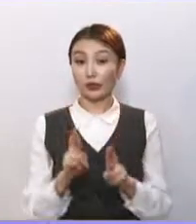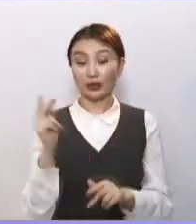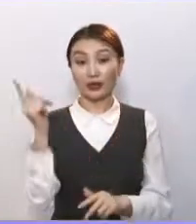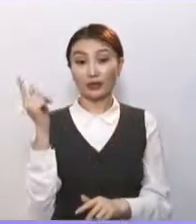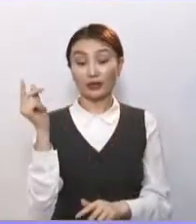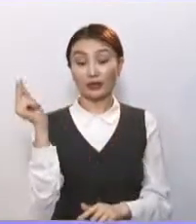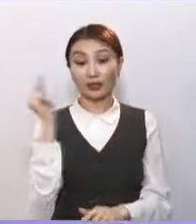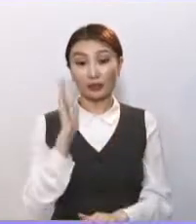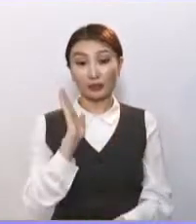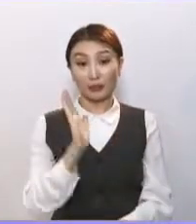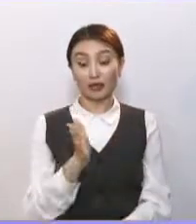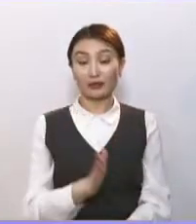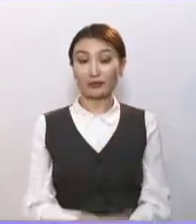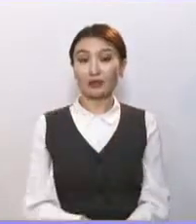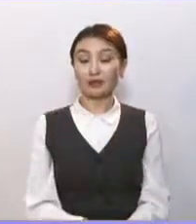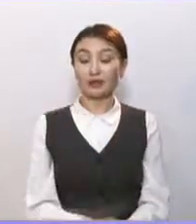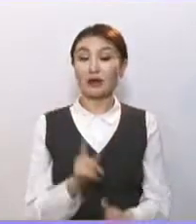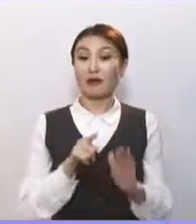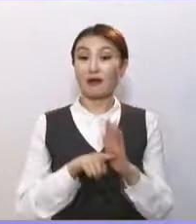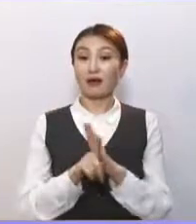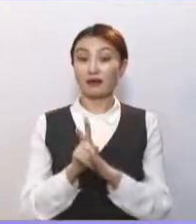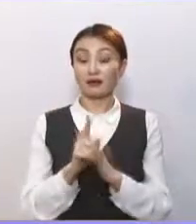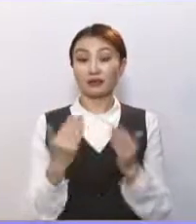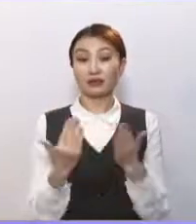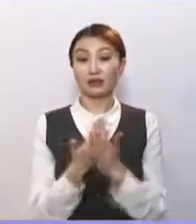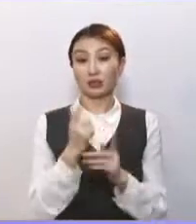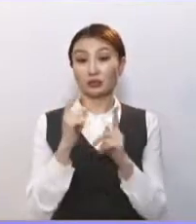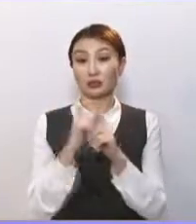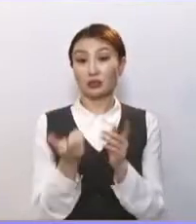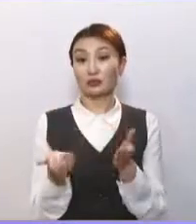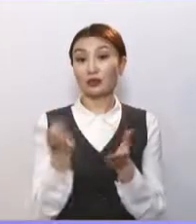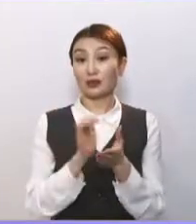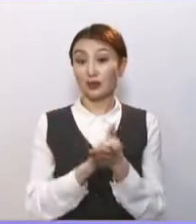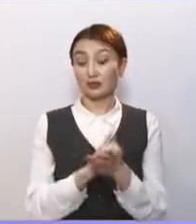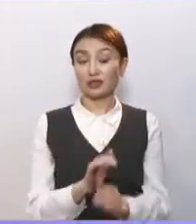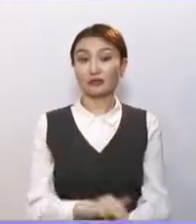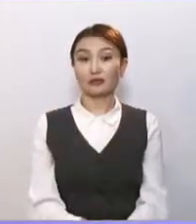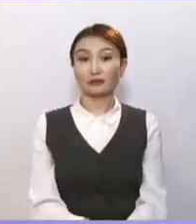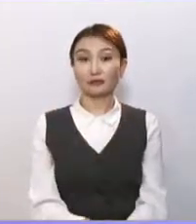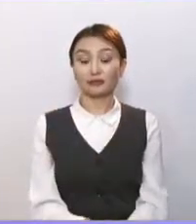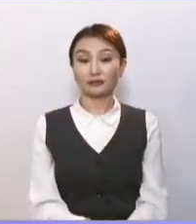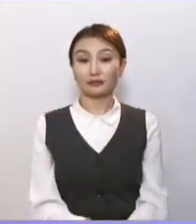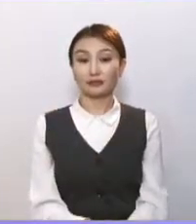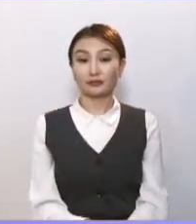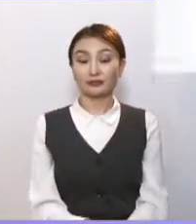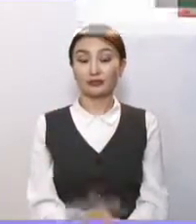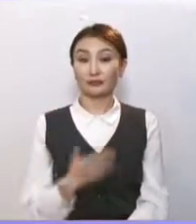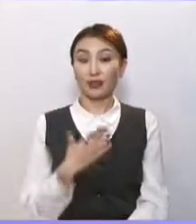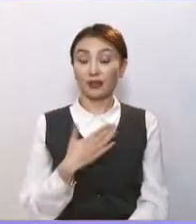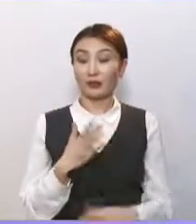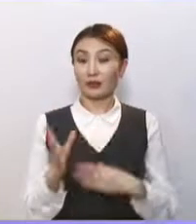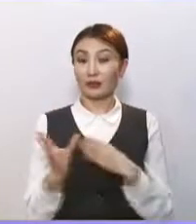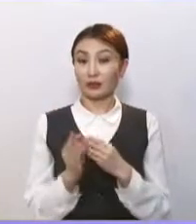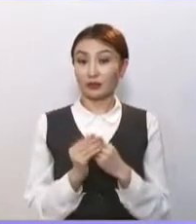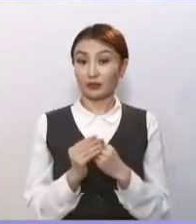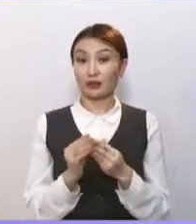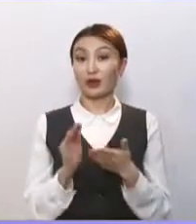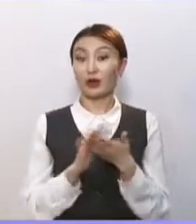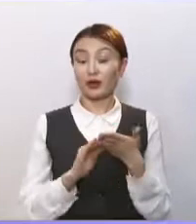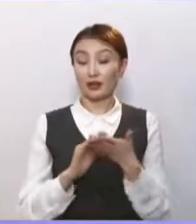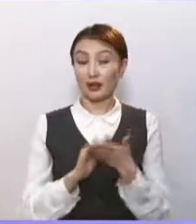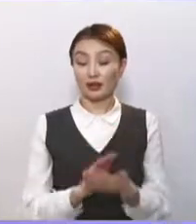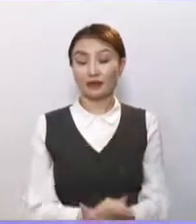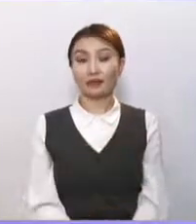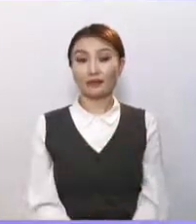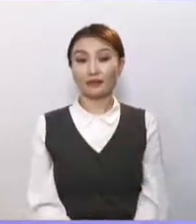билебиз. Алгач жаңы сөздөр менен таанышалы. Мени менен чогуу кайталагыла.